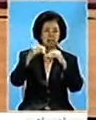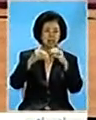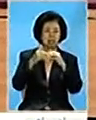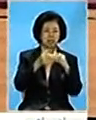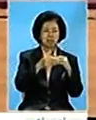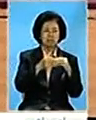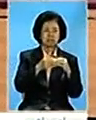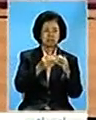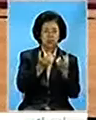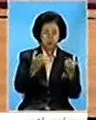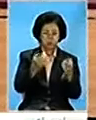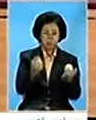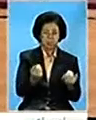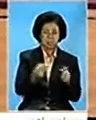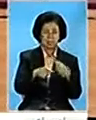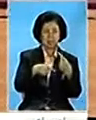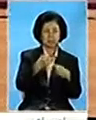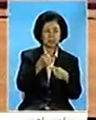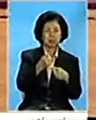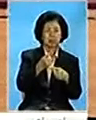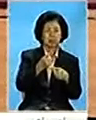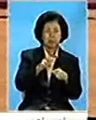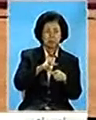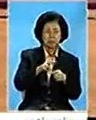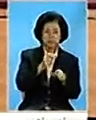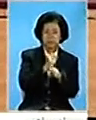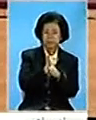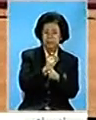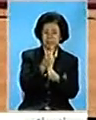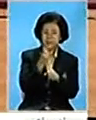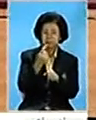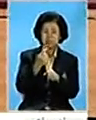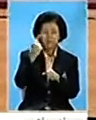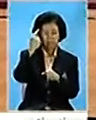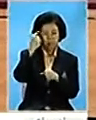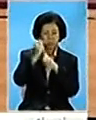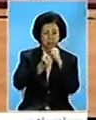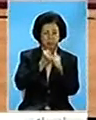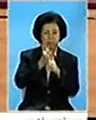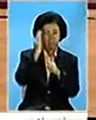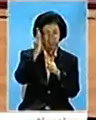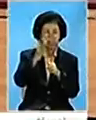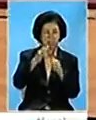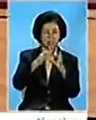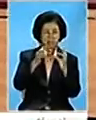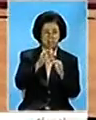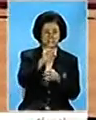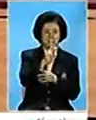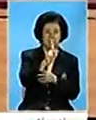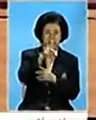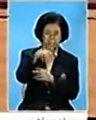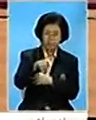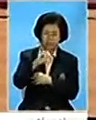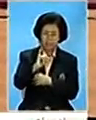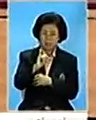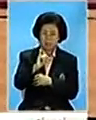การประเมินตรงนี้นะคะไปปรับปรุงนะคะดิฉันคิดว่าปีหน้าเนี่ยอย่างน้อยในเรื่องของ KPI แล้วก็เรื่องของ